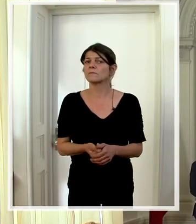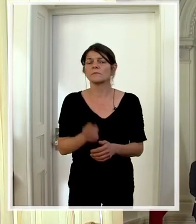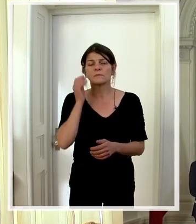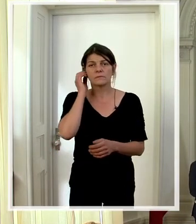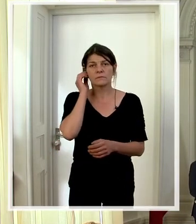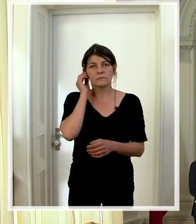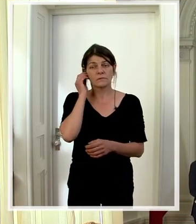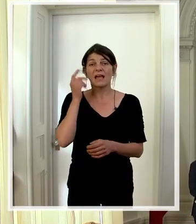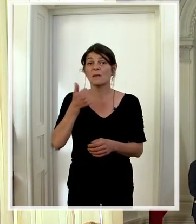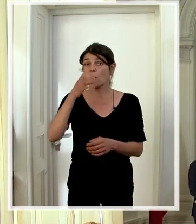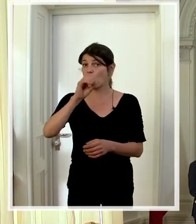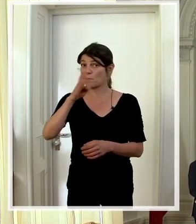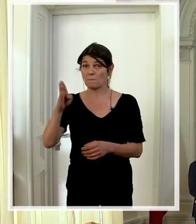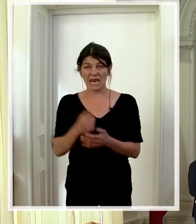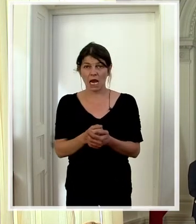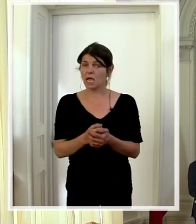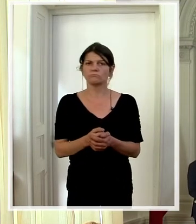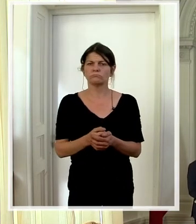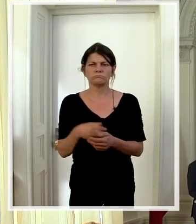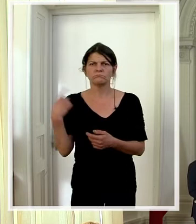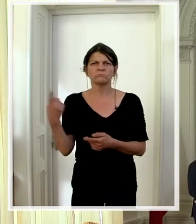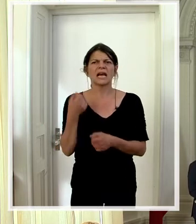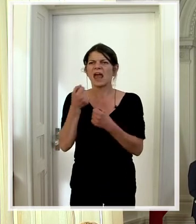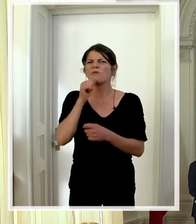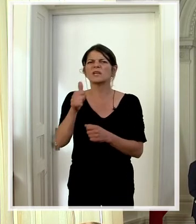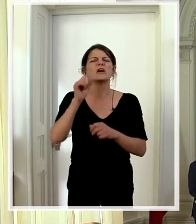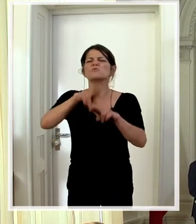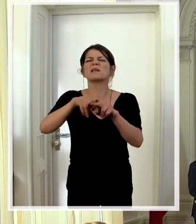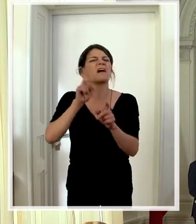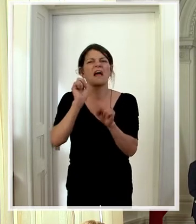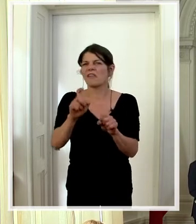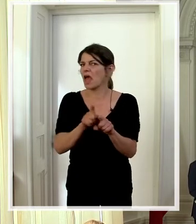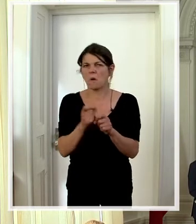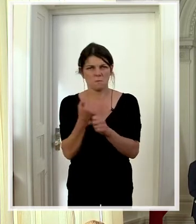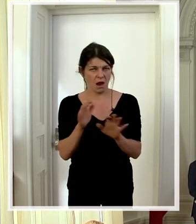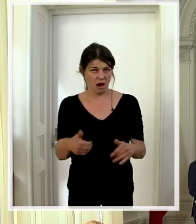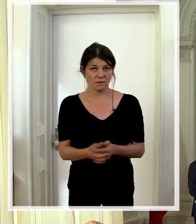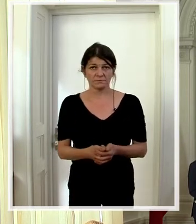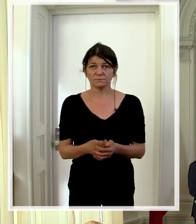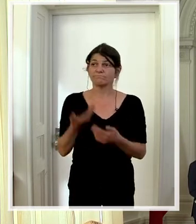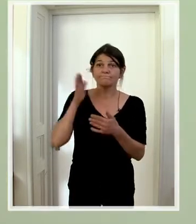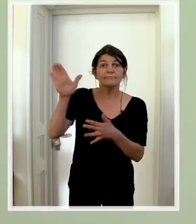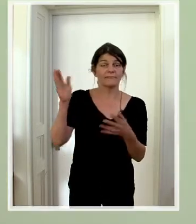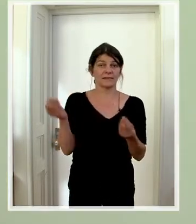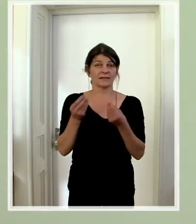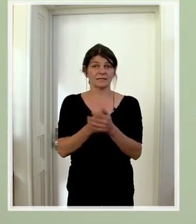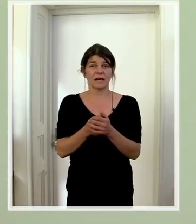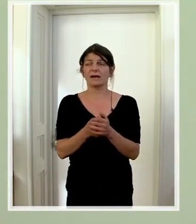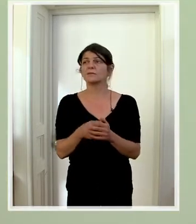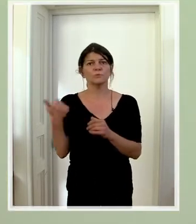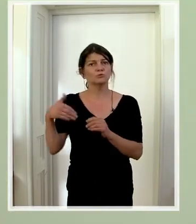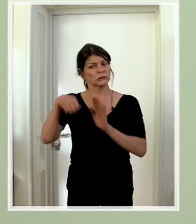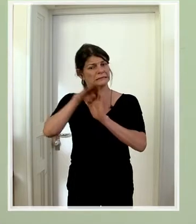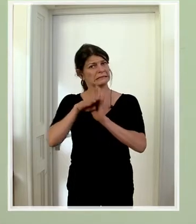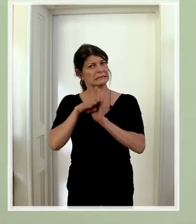Also einmal, die ÖBB verläuft nicht, das kann man auch noch später. Und ist ihre Sache, Gesetzeskonformität,